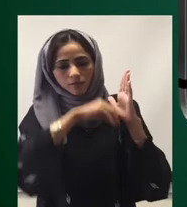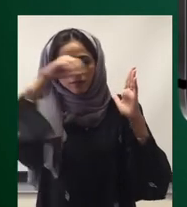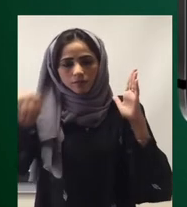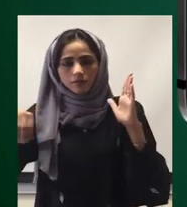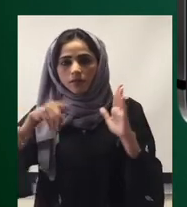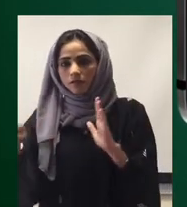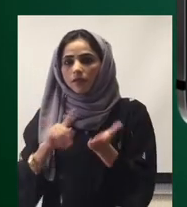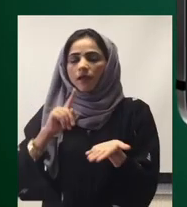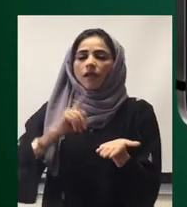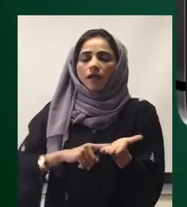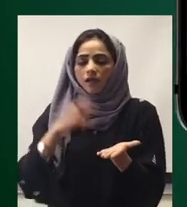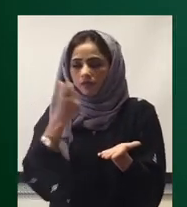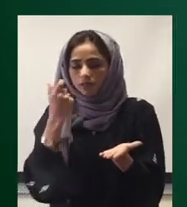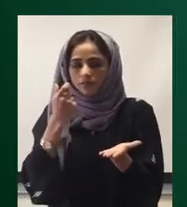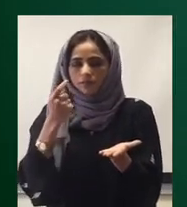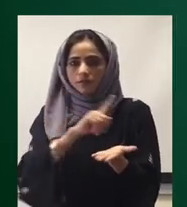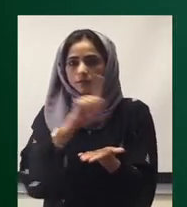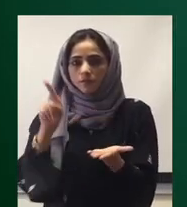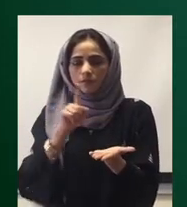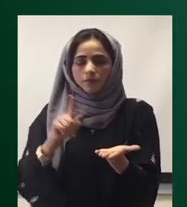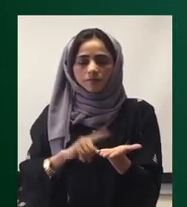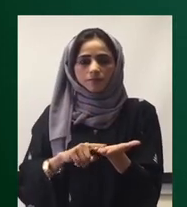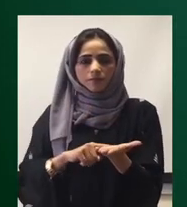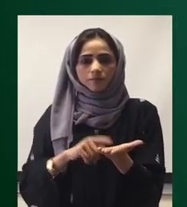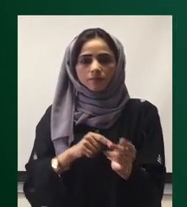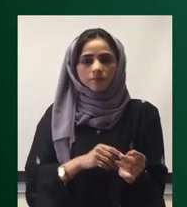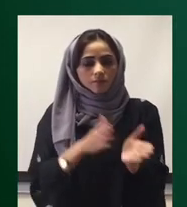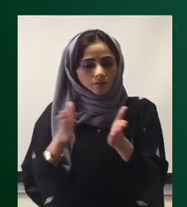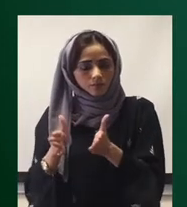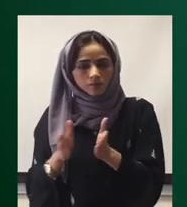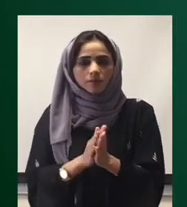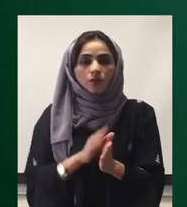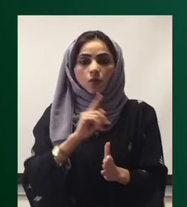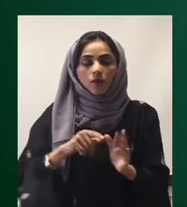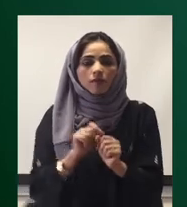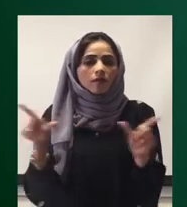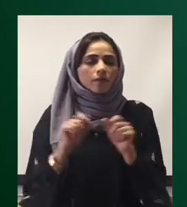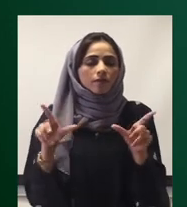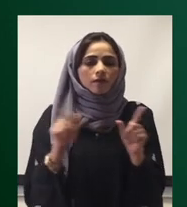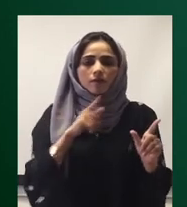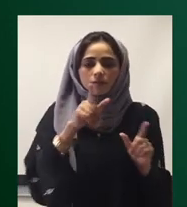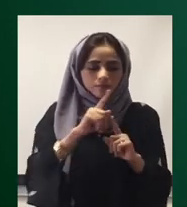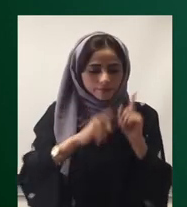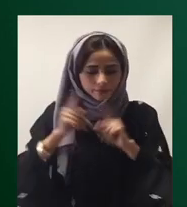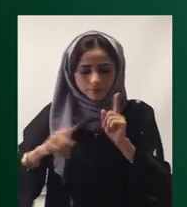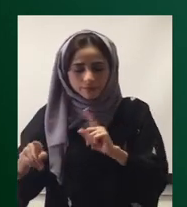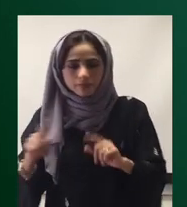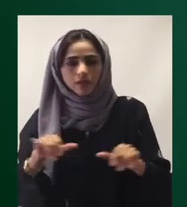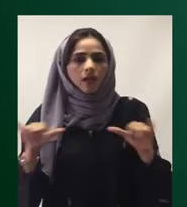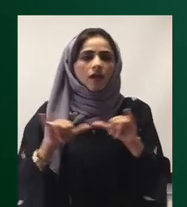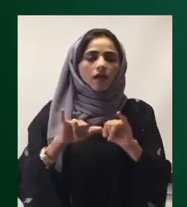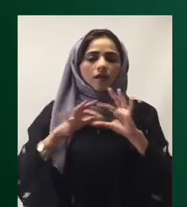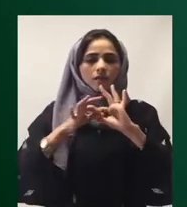خلال أيقونة التفتيش البيئي. ويتضمن التطبيق شريط إخباري وروابط بوسائل